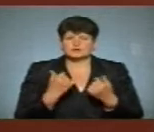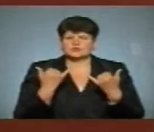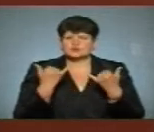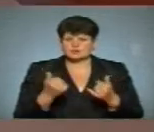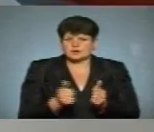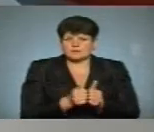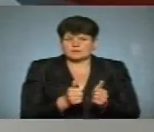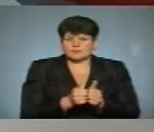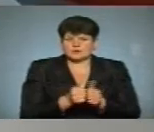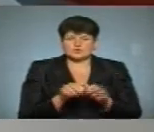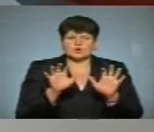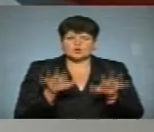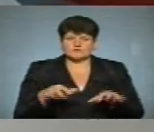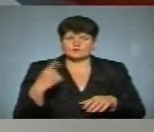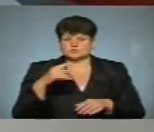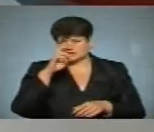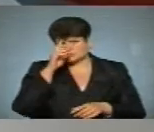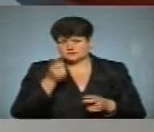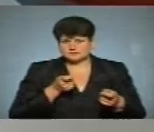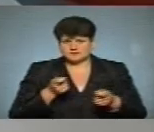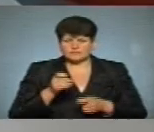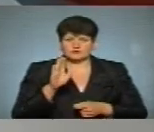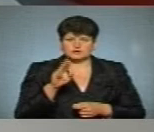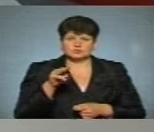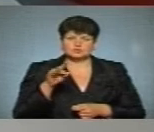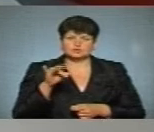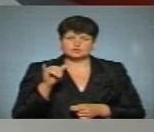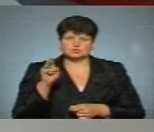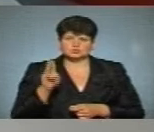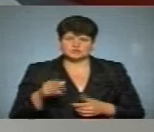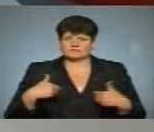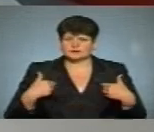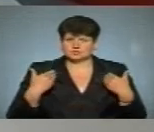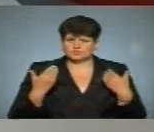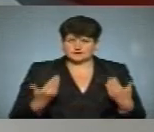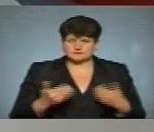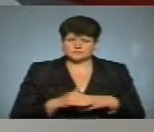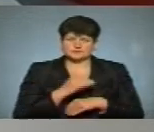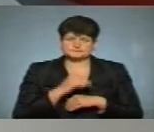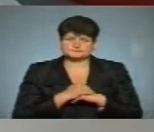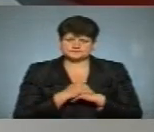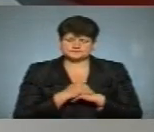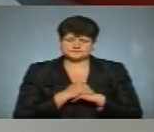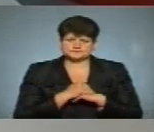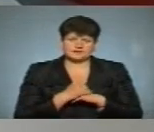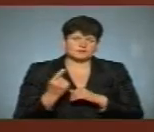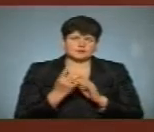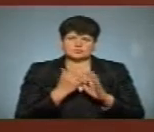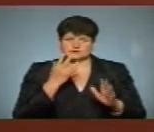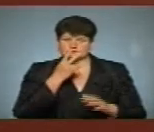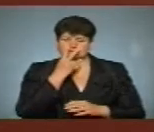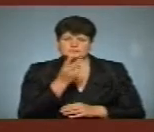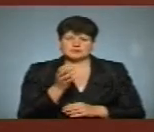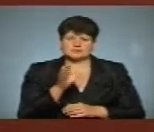Поряд зі мною голова обласної державної адміністрації Володимир Труш. Вітаю вас. Доброго вечора. І насамперед переглянемо